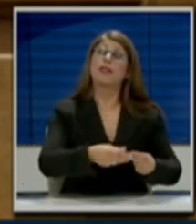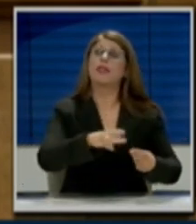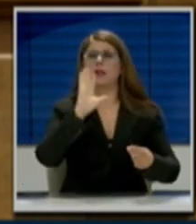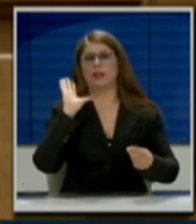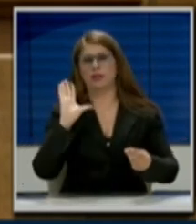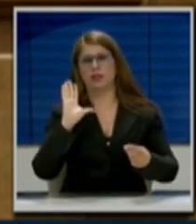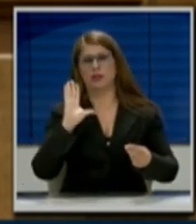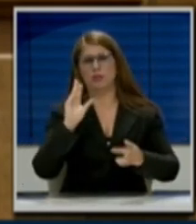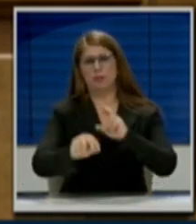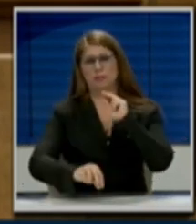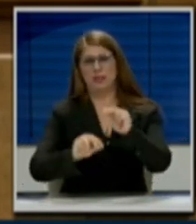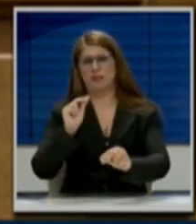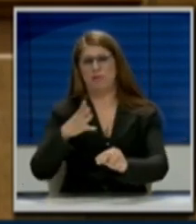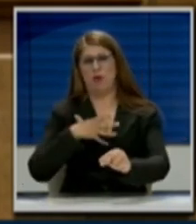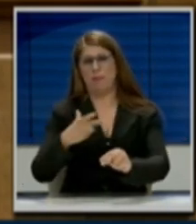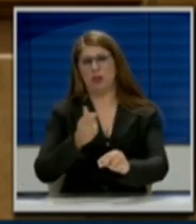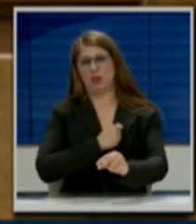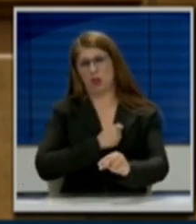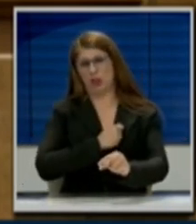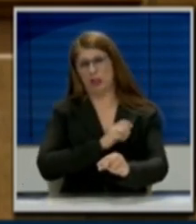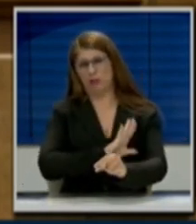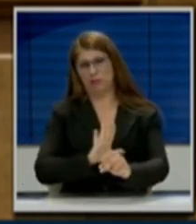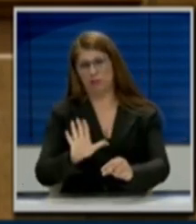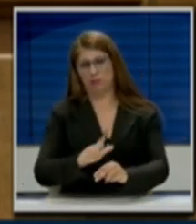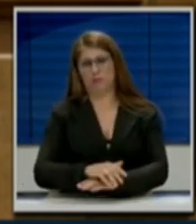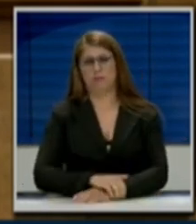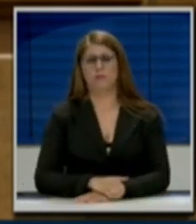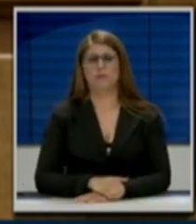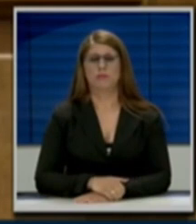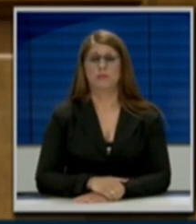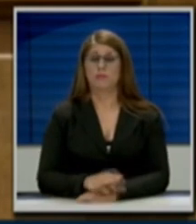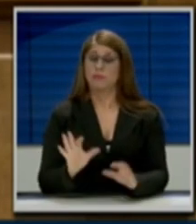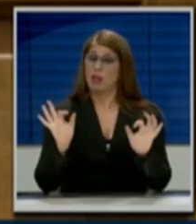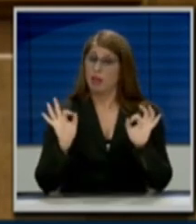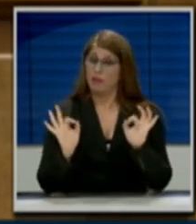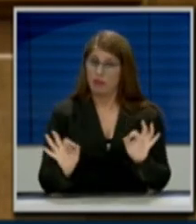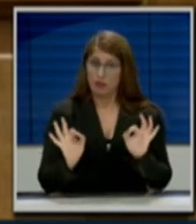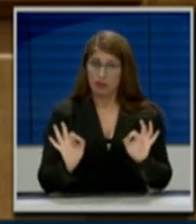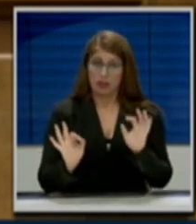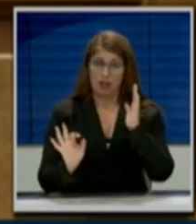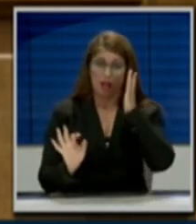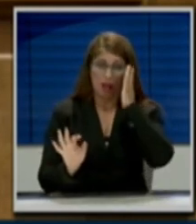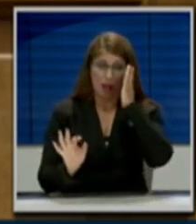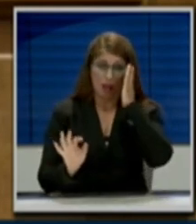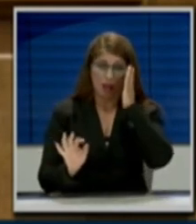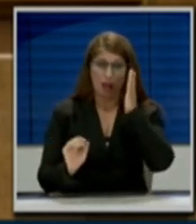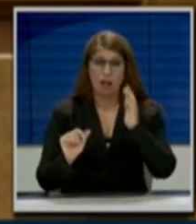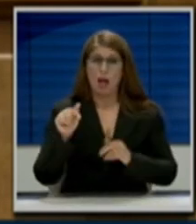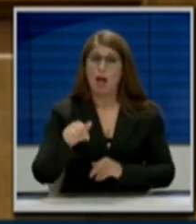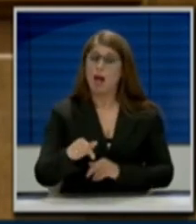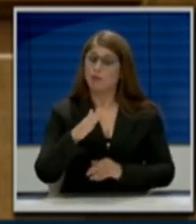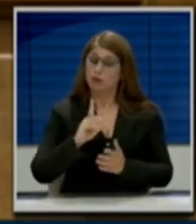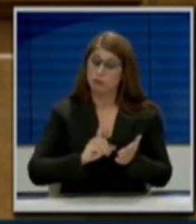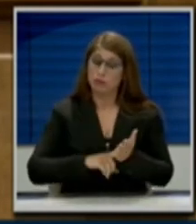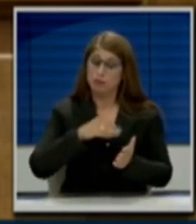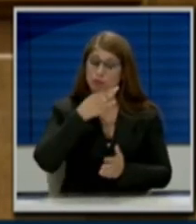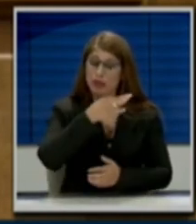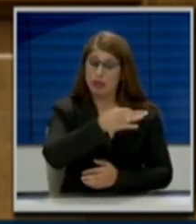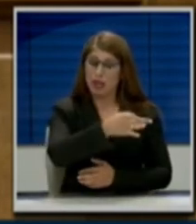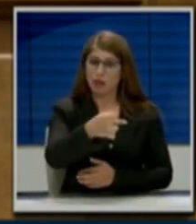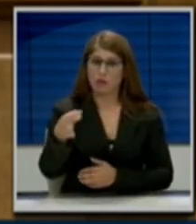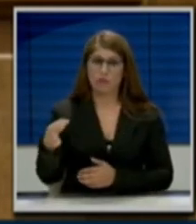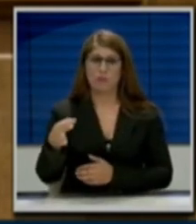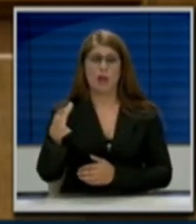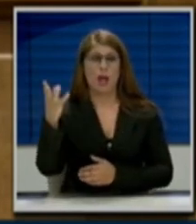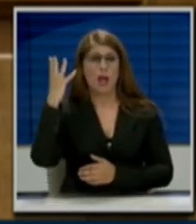ψήφο εμπιστοσύνης. Φυσικά, και αυτό πρέπει να υποθεί, ακούσαμε στη διάρκεια